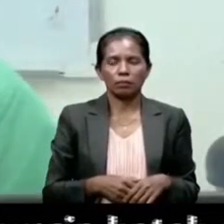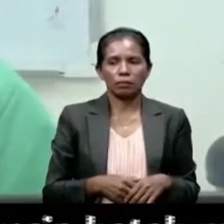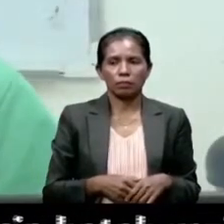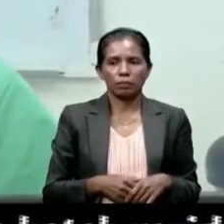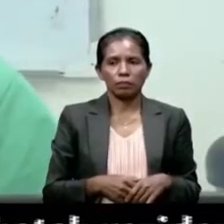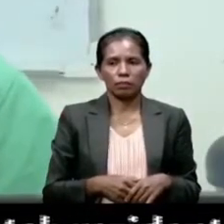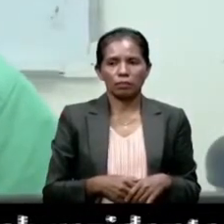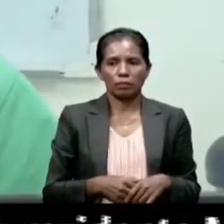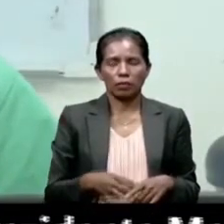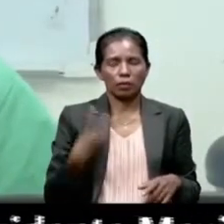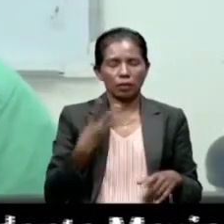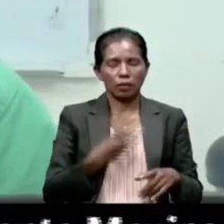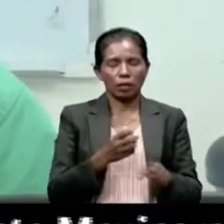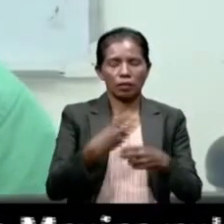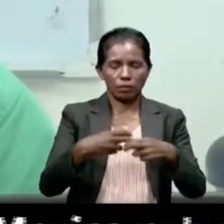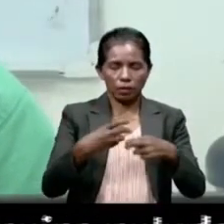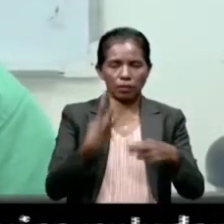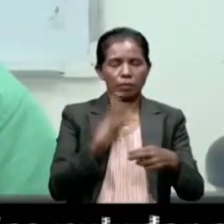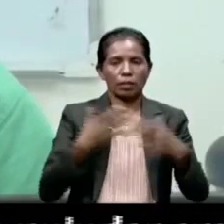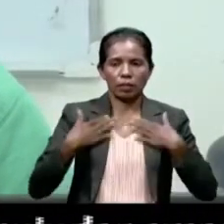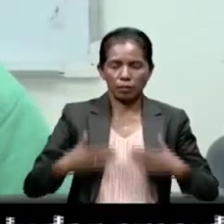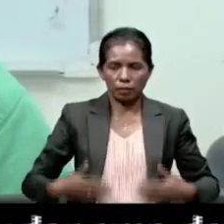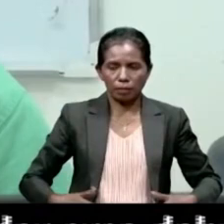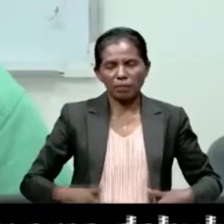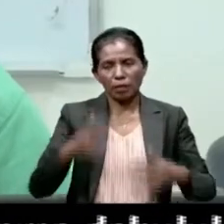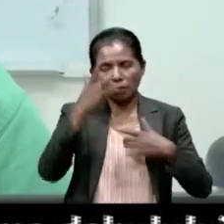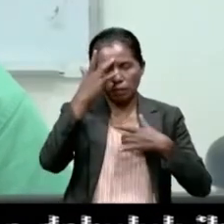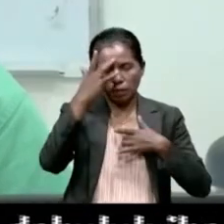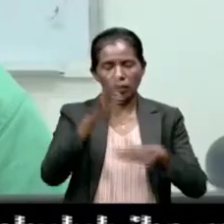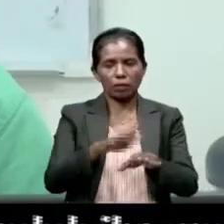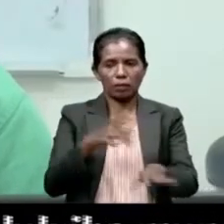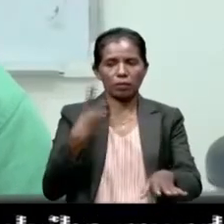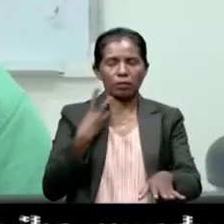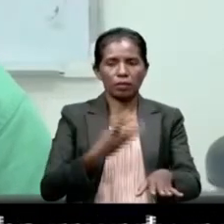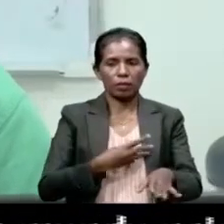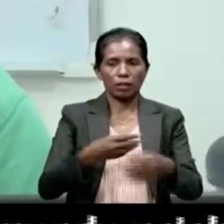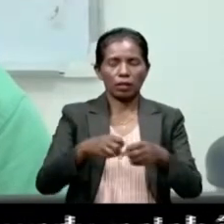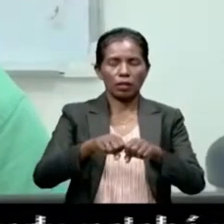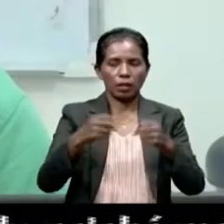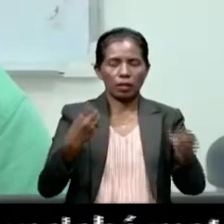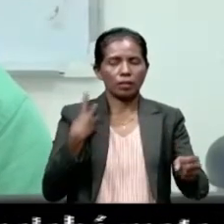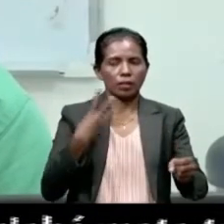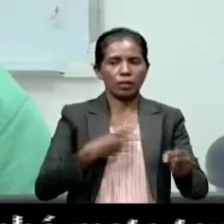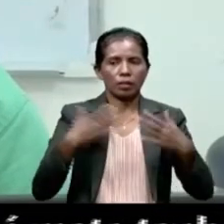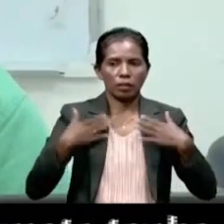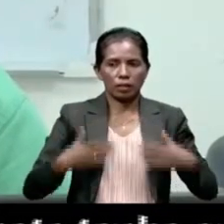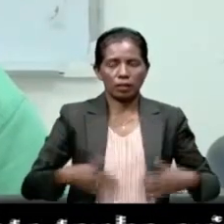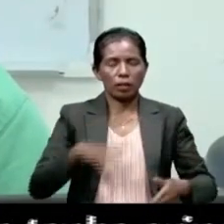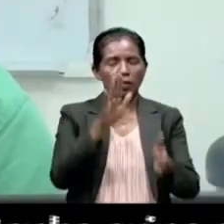Ida ma prejudica doni kine an, tama naturalmente virus ne duplica an barak no destroy ni ne sistema imunidade loron ba